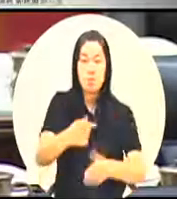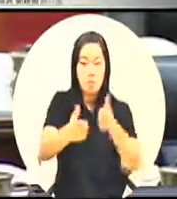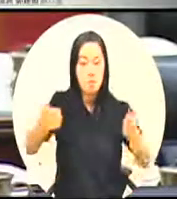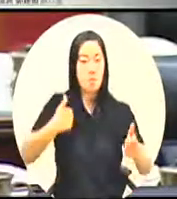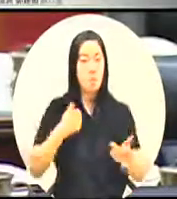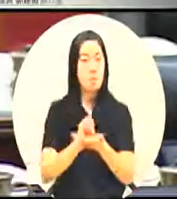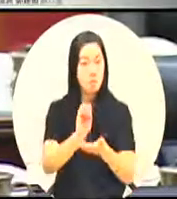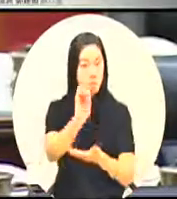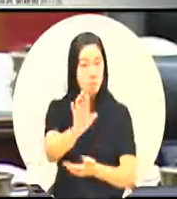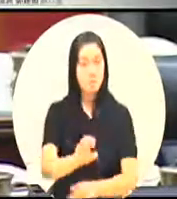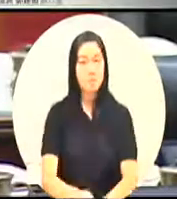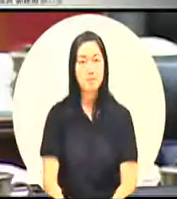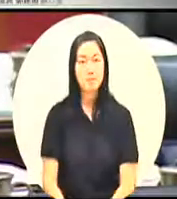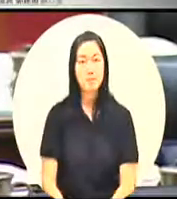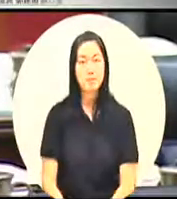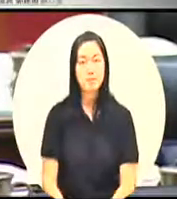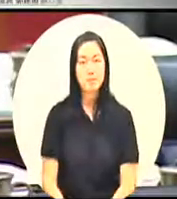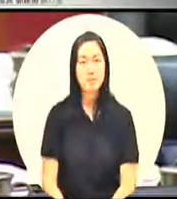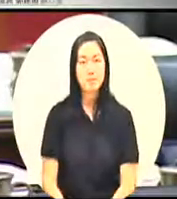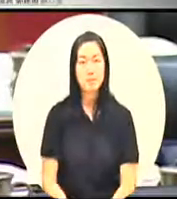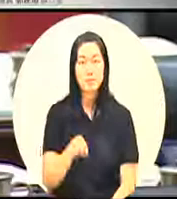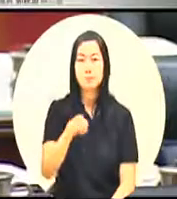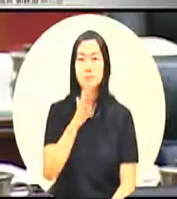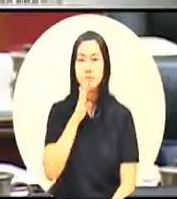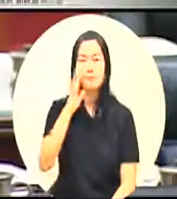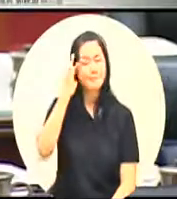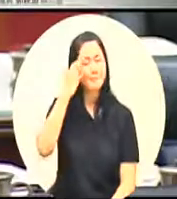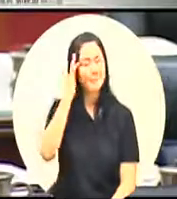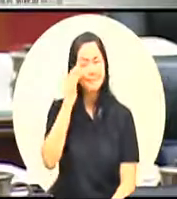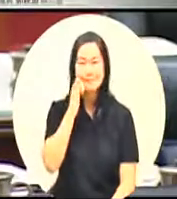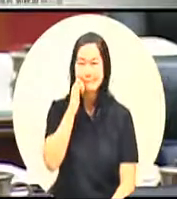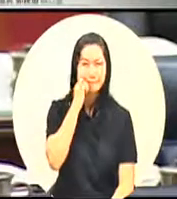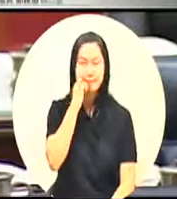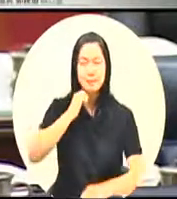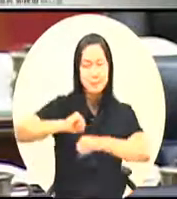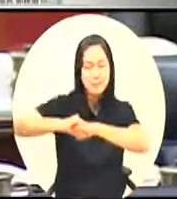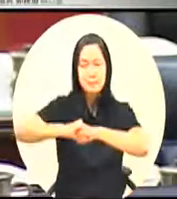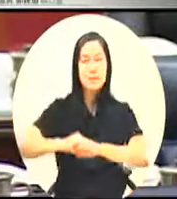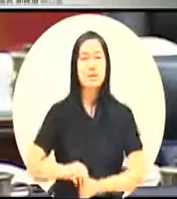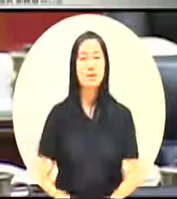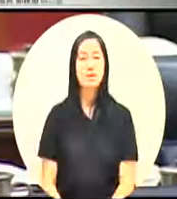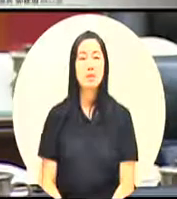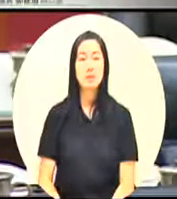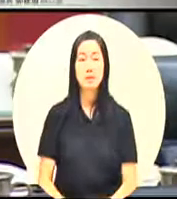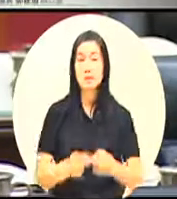告。这个是一个艰难的挑战。第一，